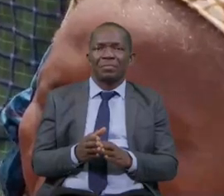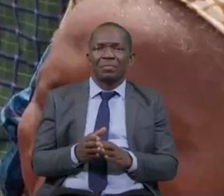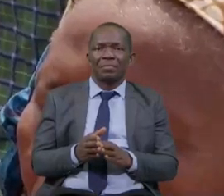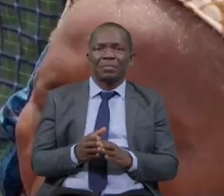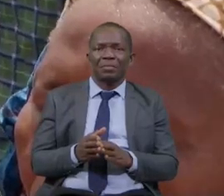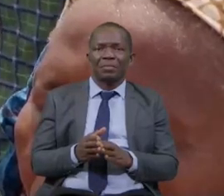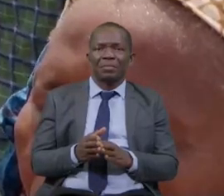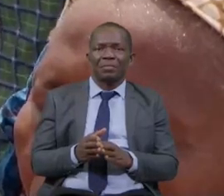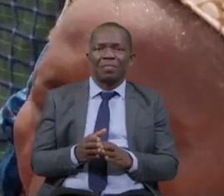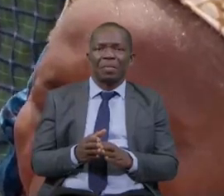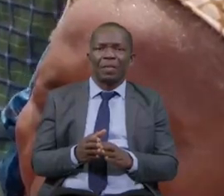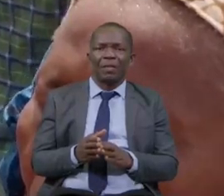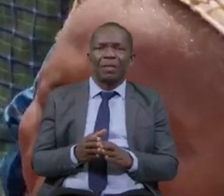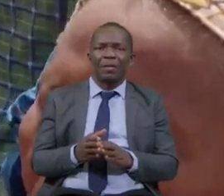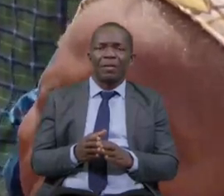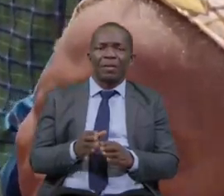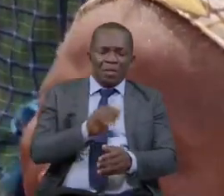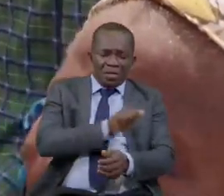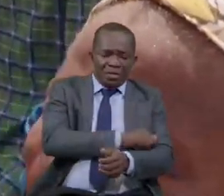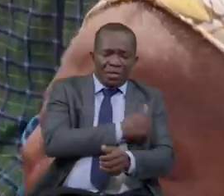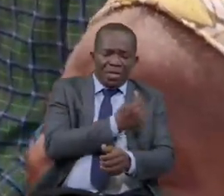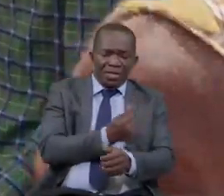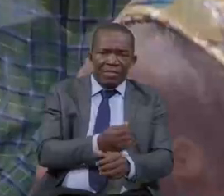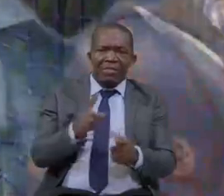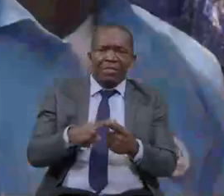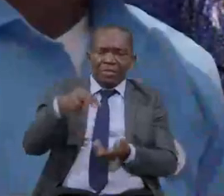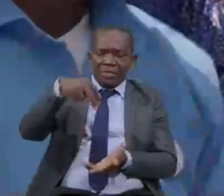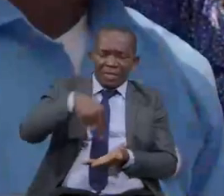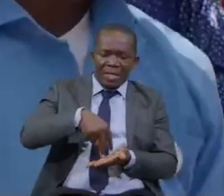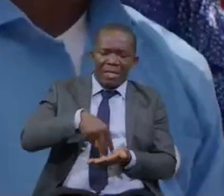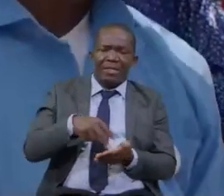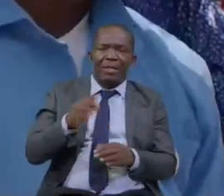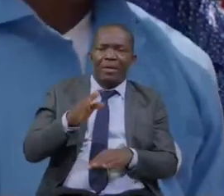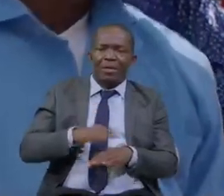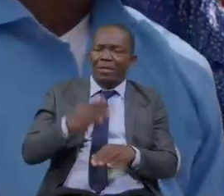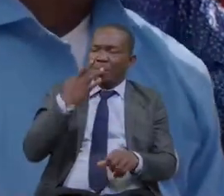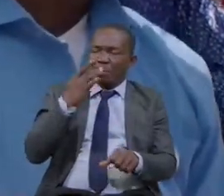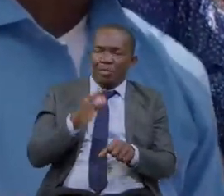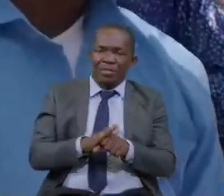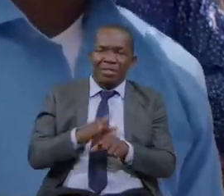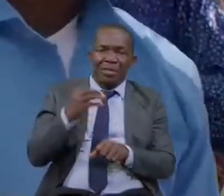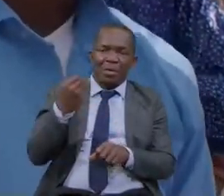L'autorisation de tenir sur les promesses.